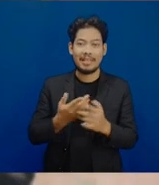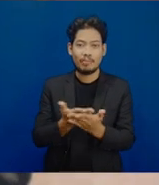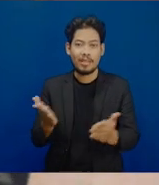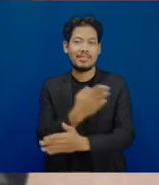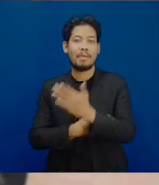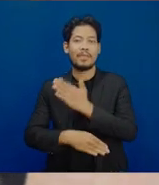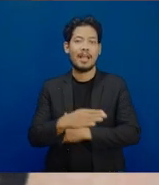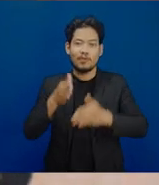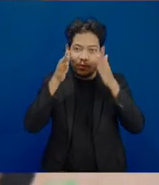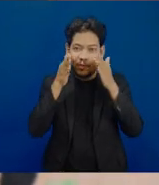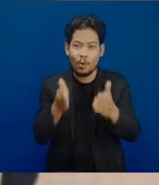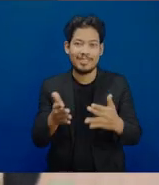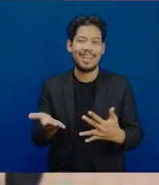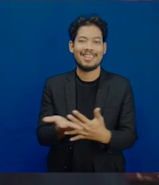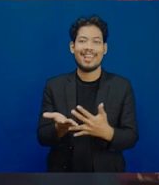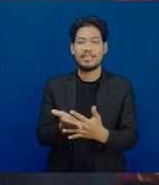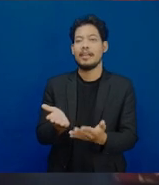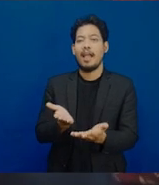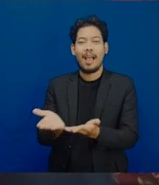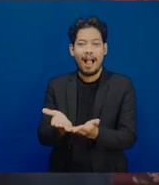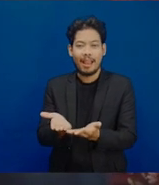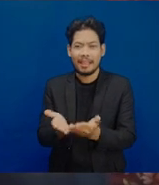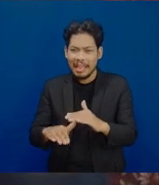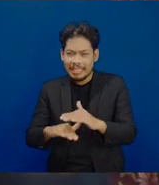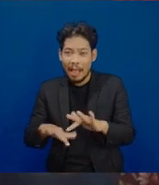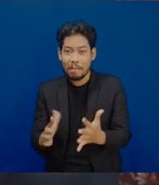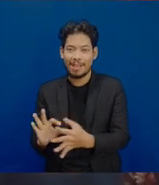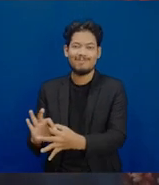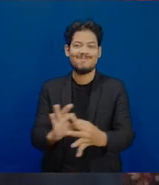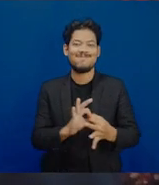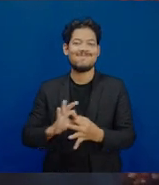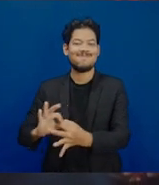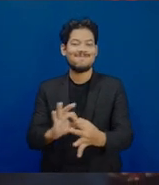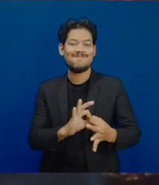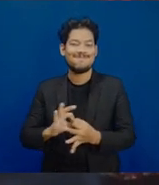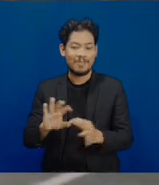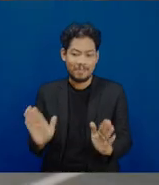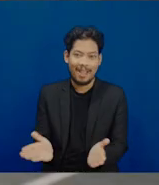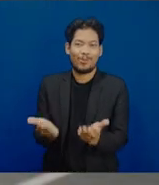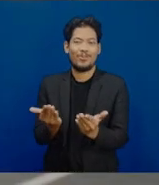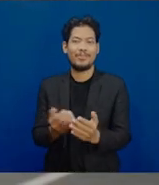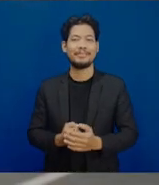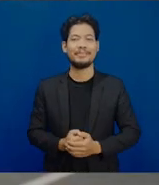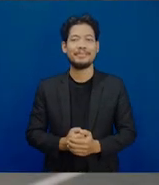khususnya pada akses ke layanan dasar hingga ke partisipasi aktif mereka dalam pembangunan.